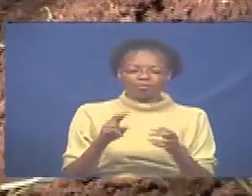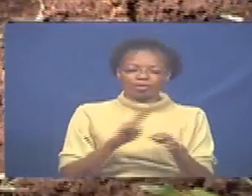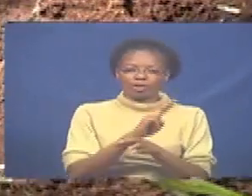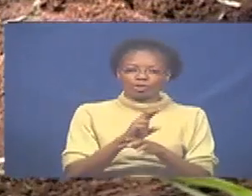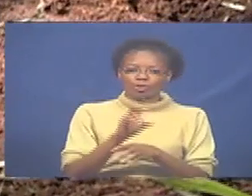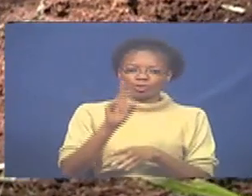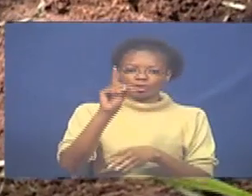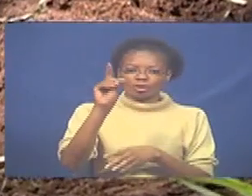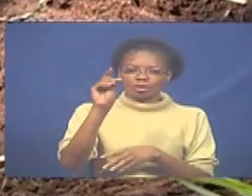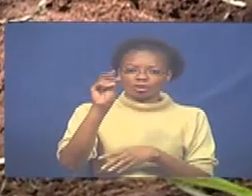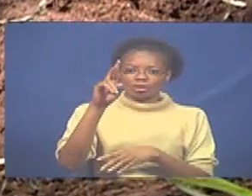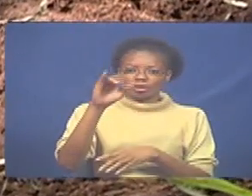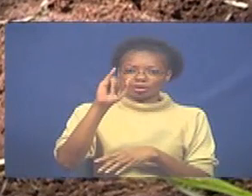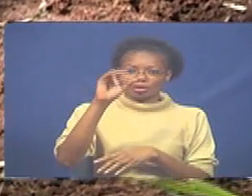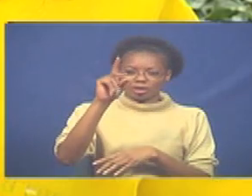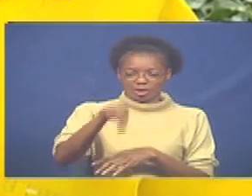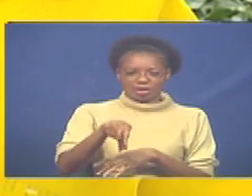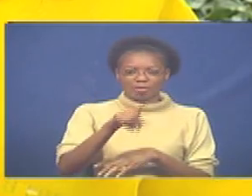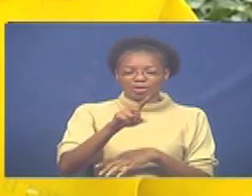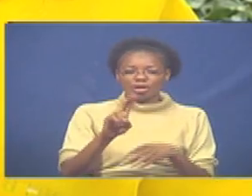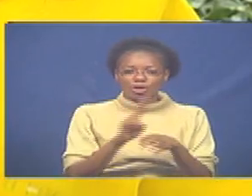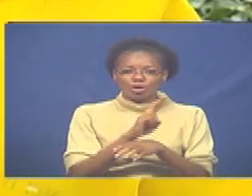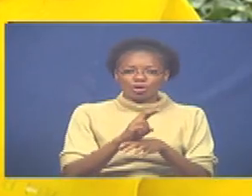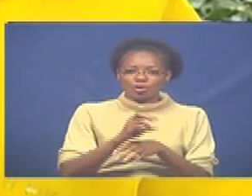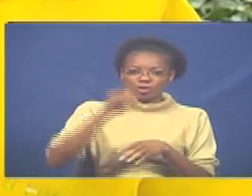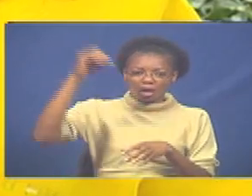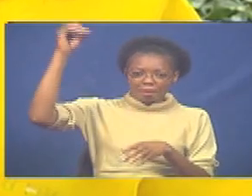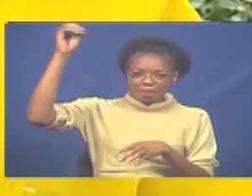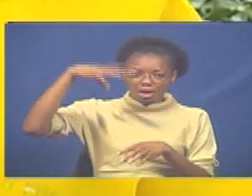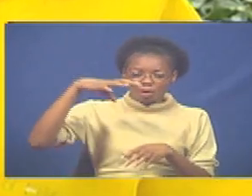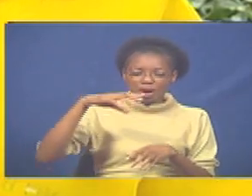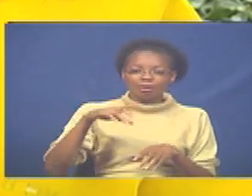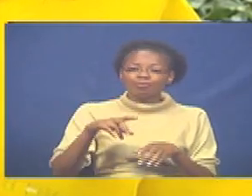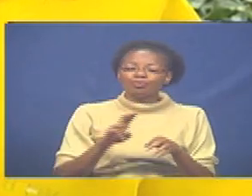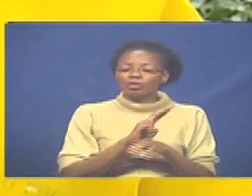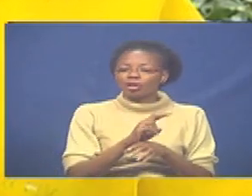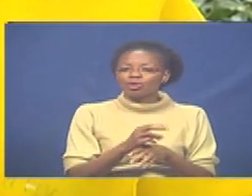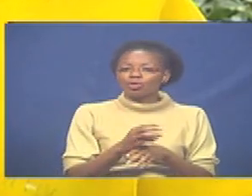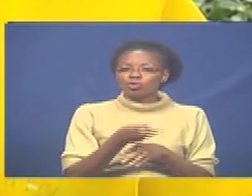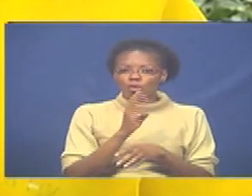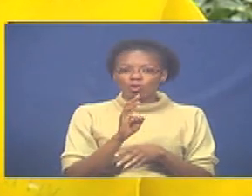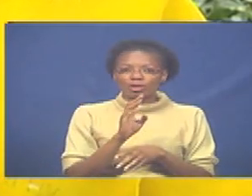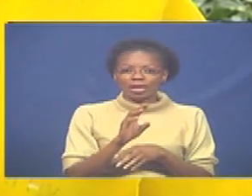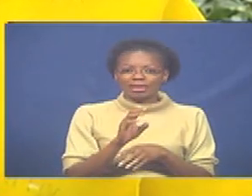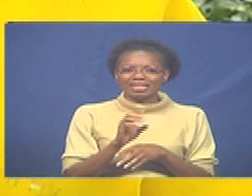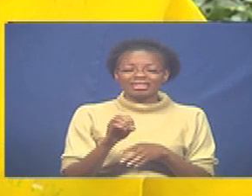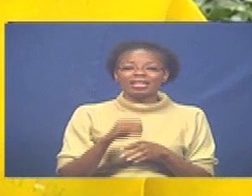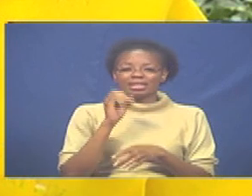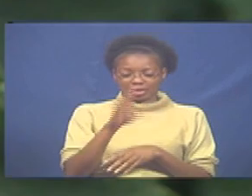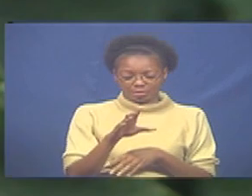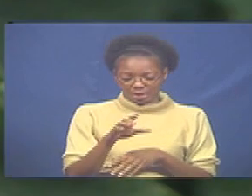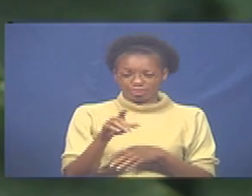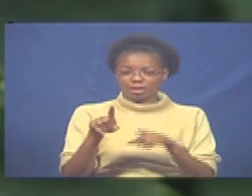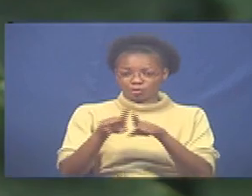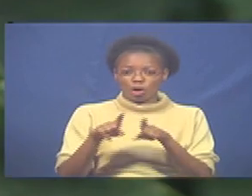hivyo lazima utatumia stima, utatumia maji, na hiyo ni gharama kwa kawaida. Pia kuna